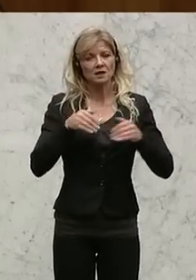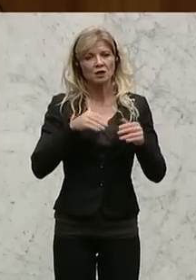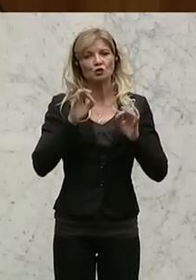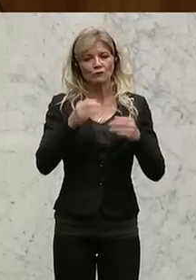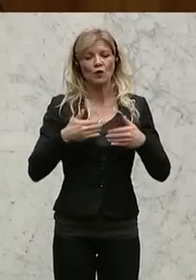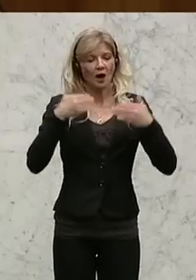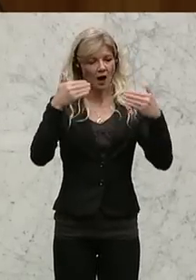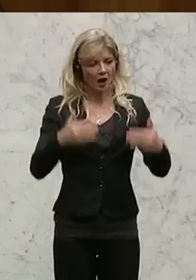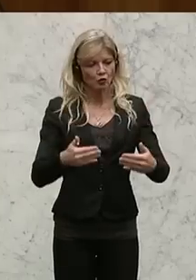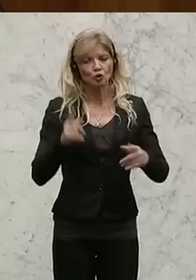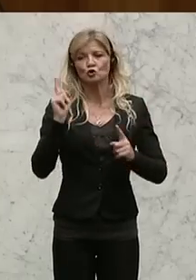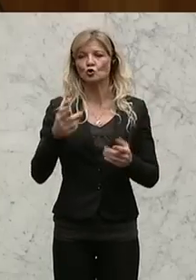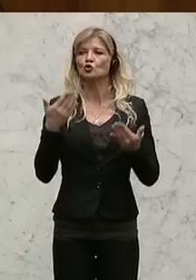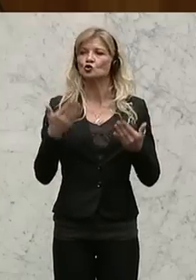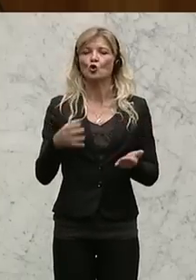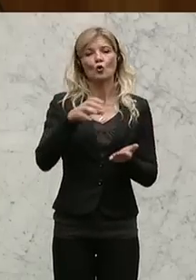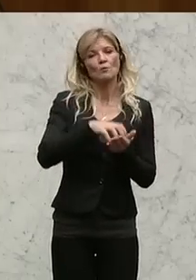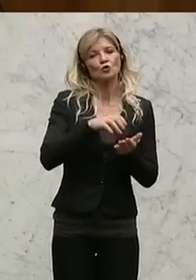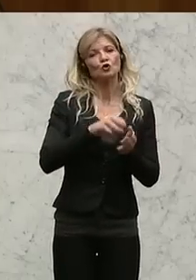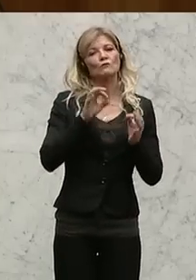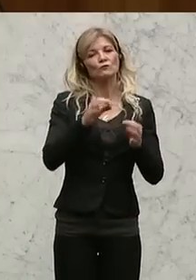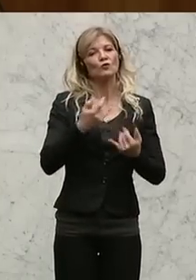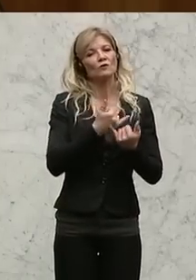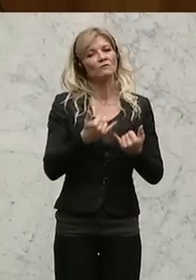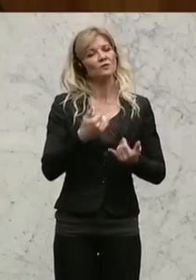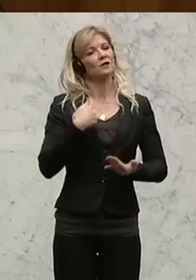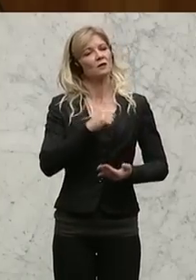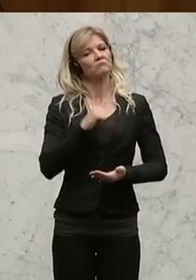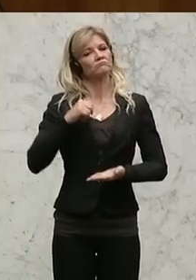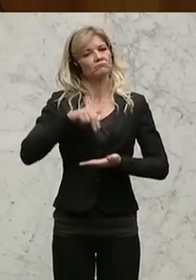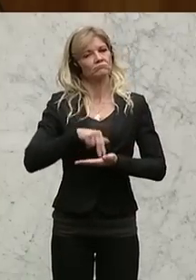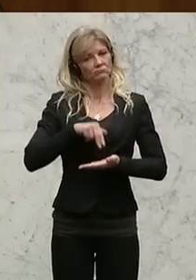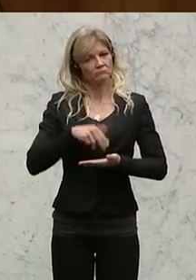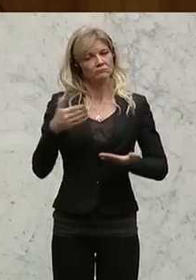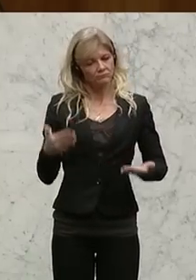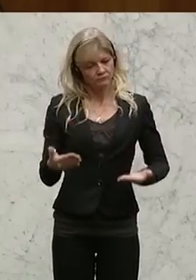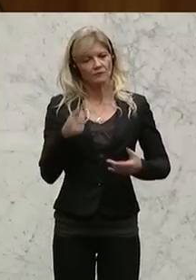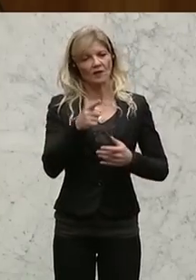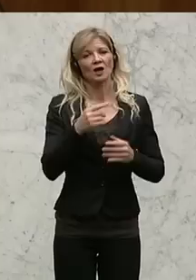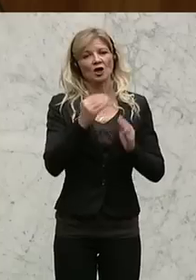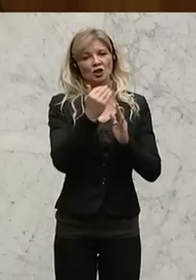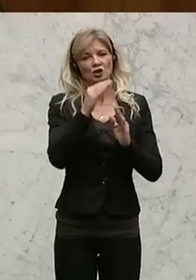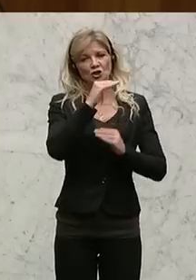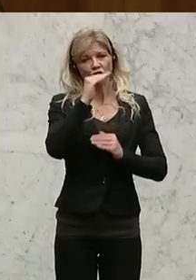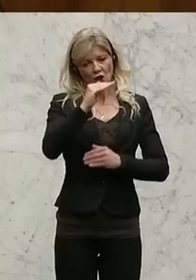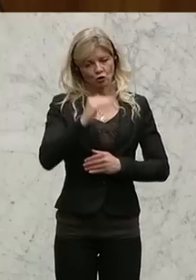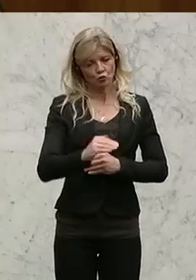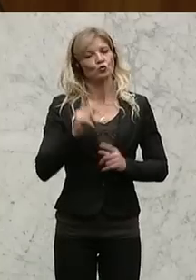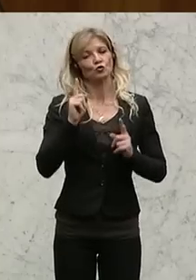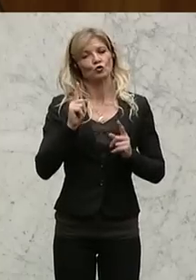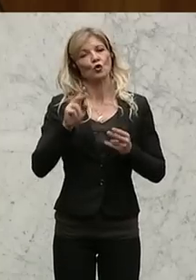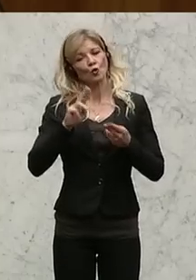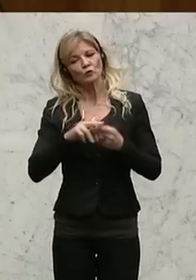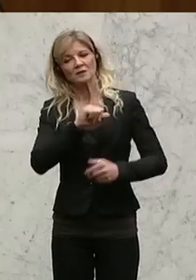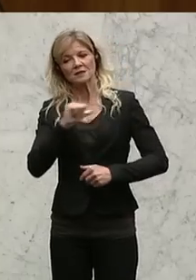zum Autonomiestatut, aber auch zum Selbstbestimmungsrecht der Südtiroler dahingehend zu korrigieren, dass